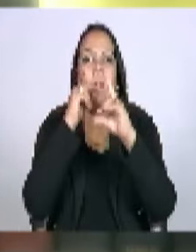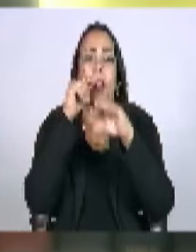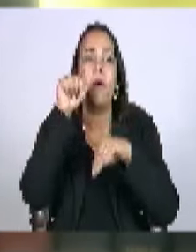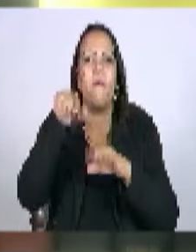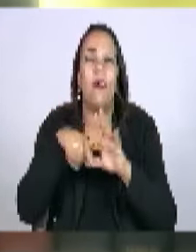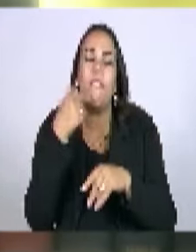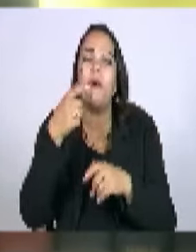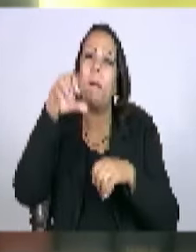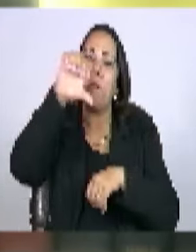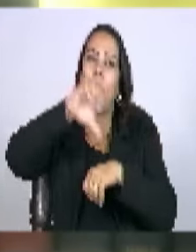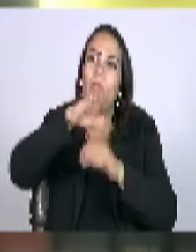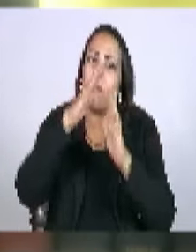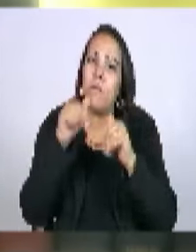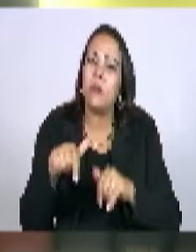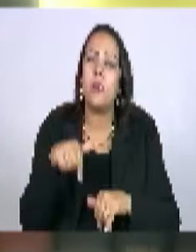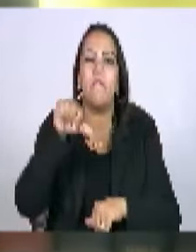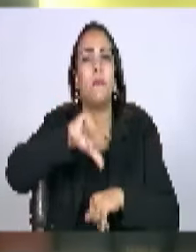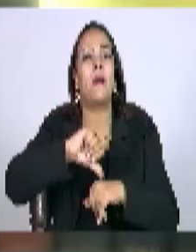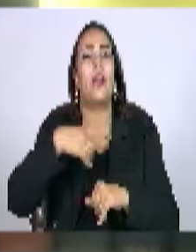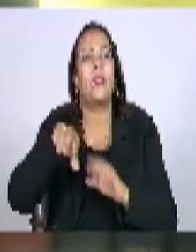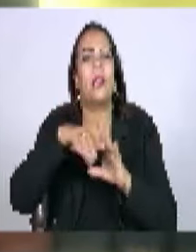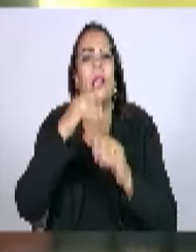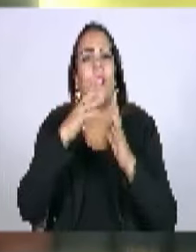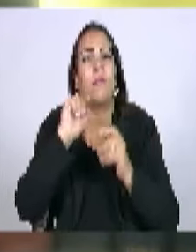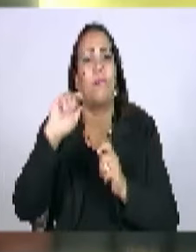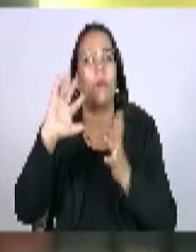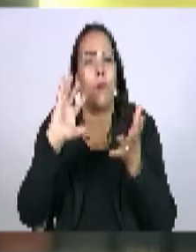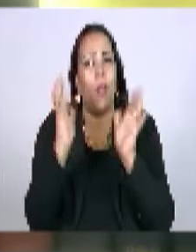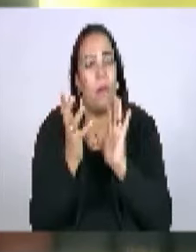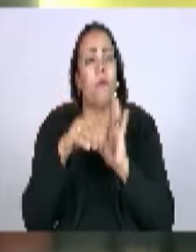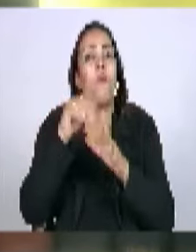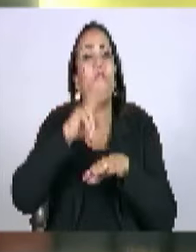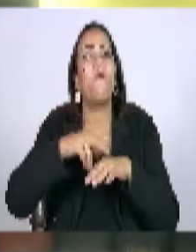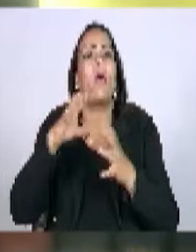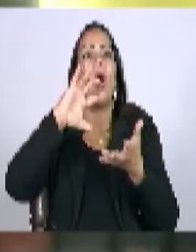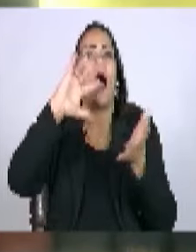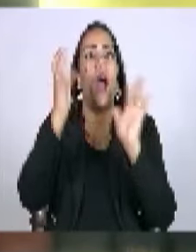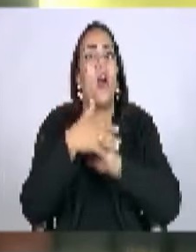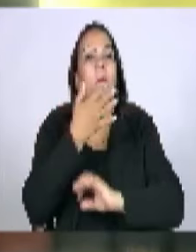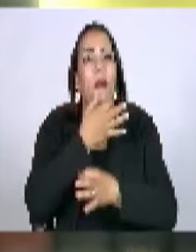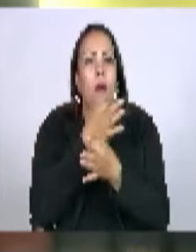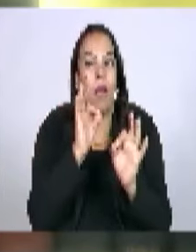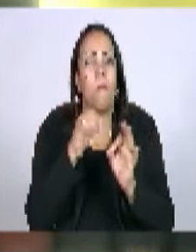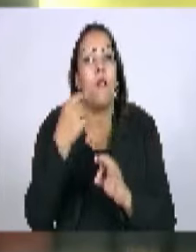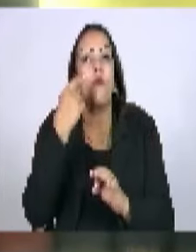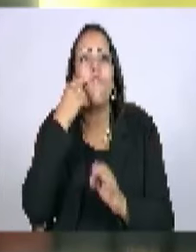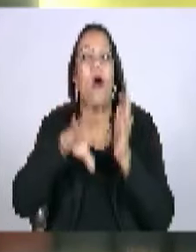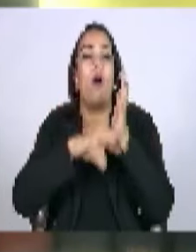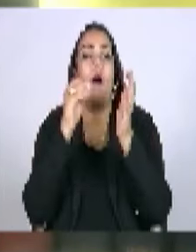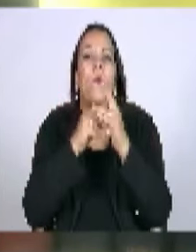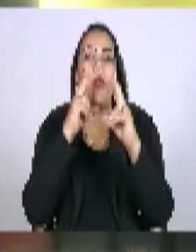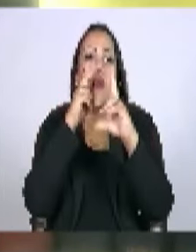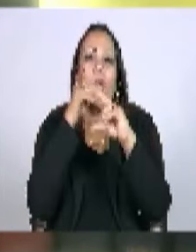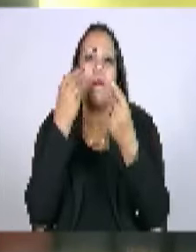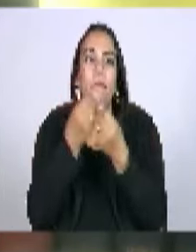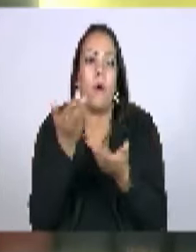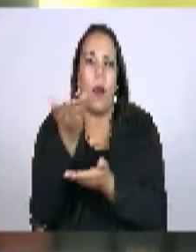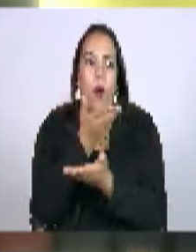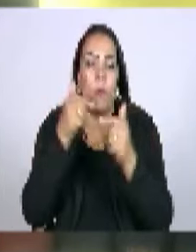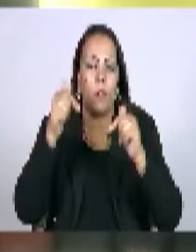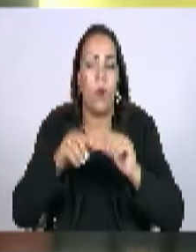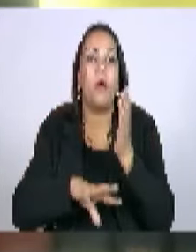بعضها محلي وبعضها اقليمي و ضها دولي لكن انا عايز ابدا الحديث معاكم النهارده